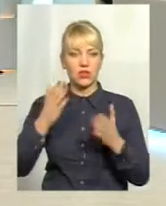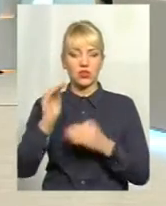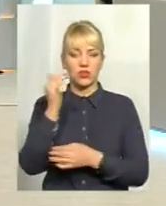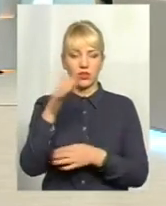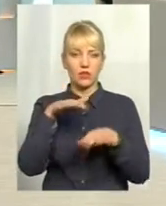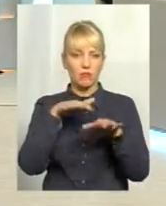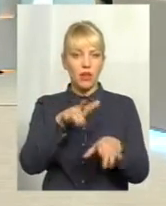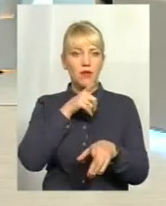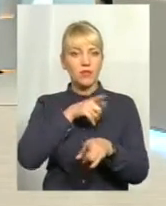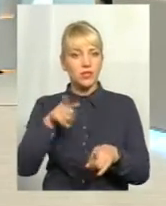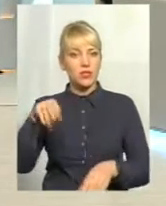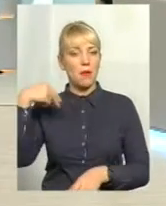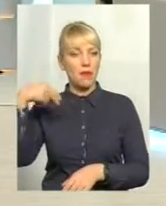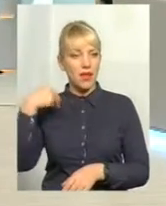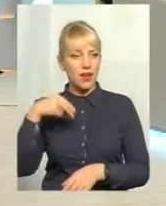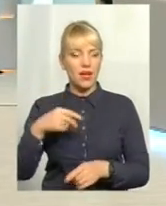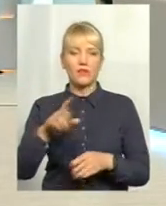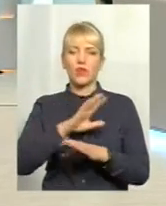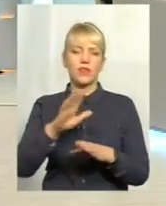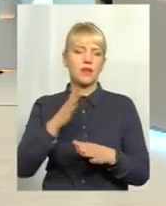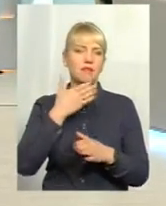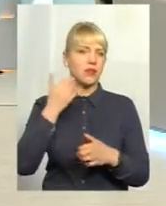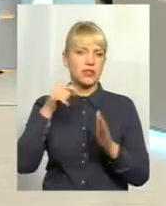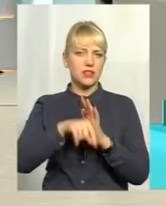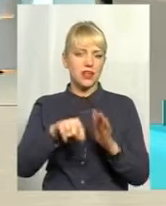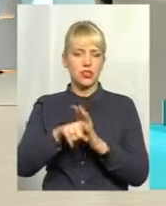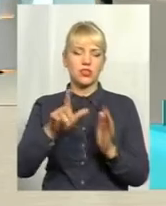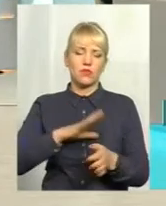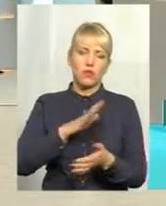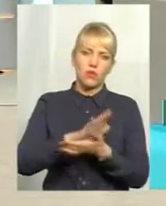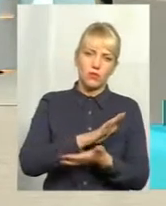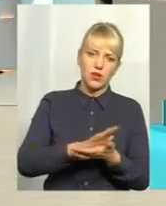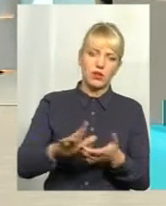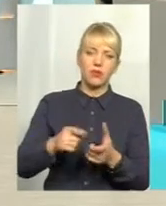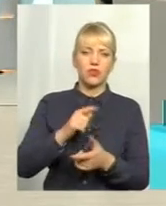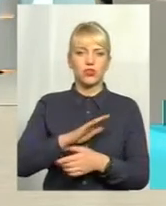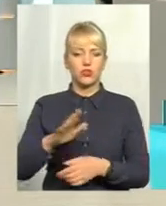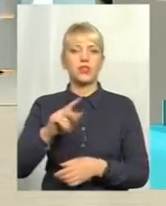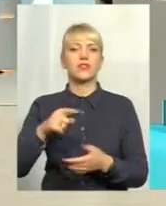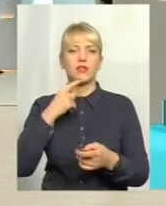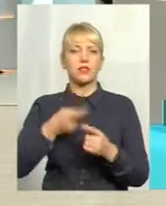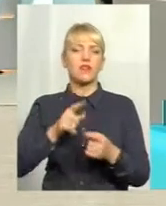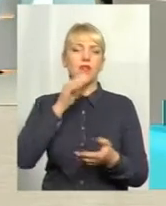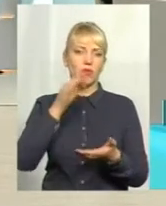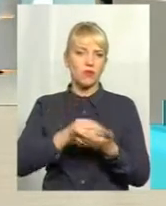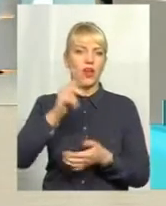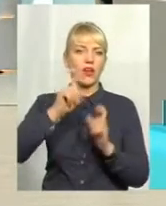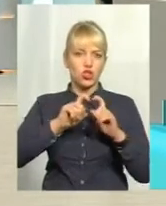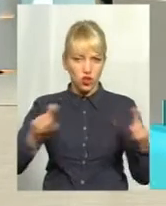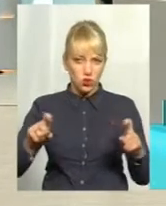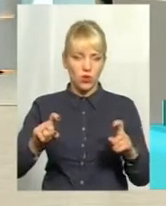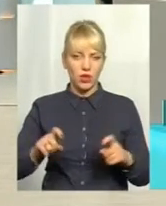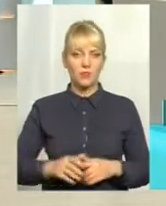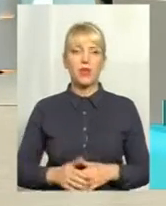там перерви, так, незалежно від того, було там прибрано чи почищено, це все одно несе відповідальність навчальний заклад? Ні, ми говоримо чи зараз, поки як